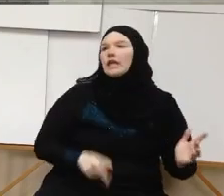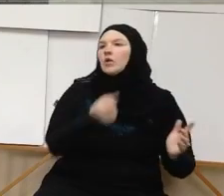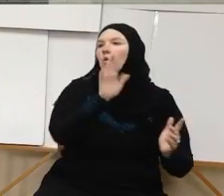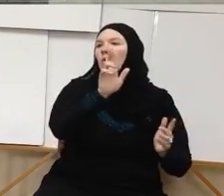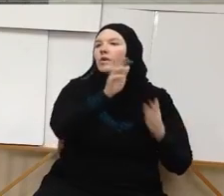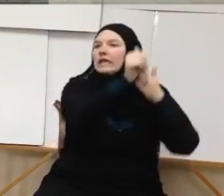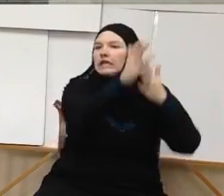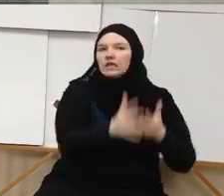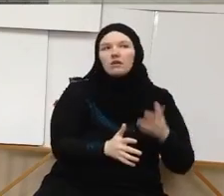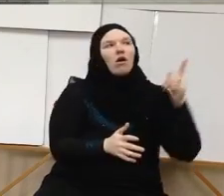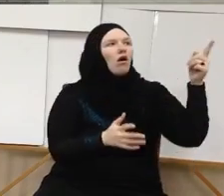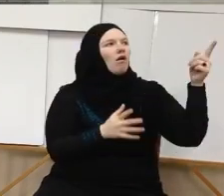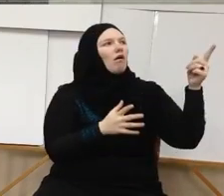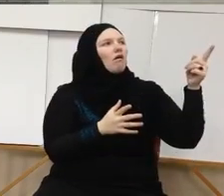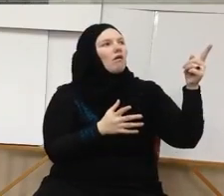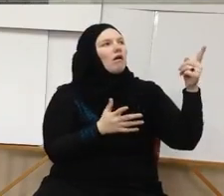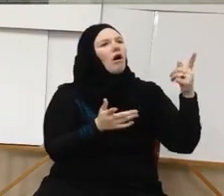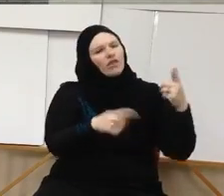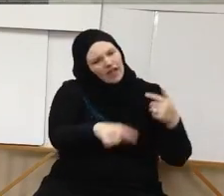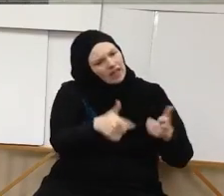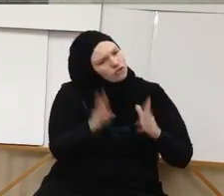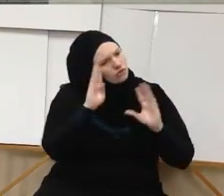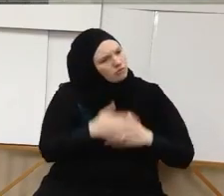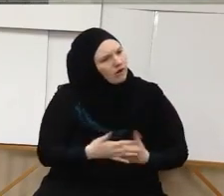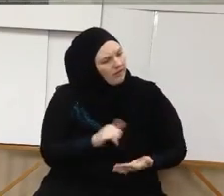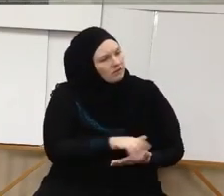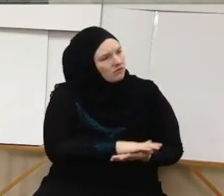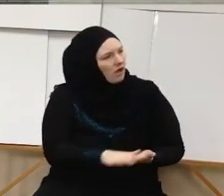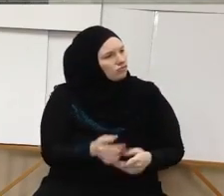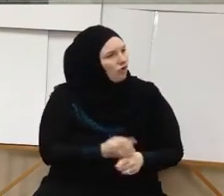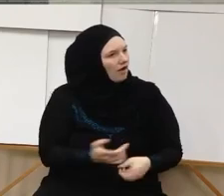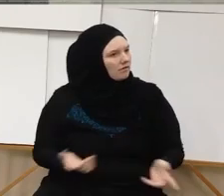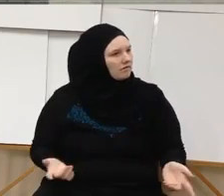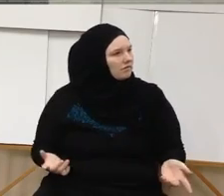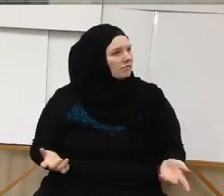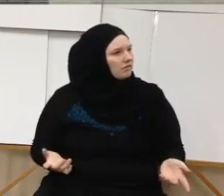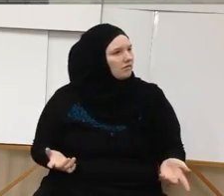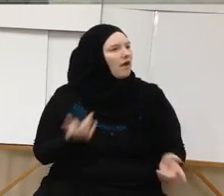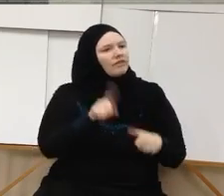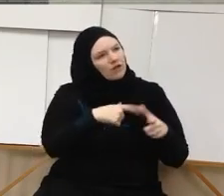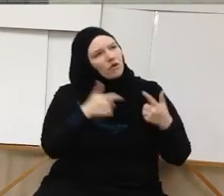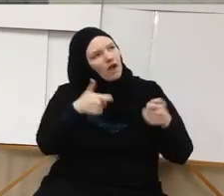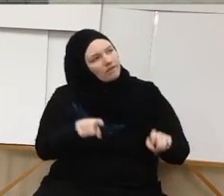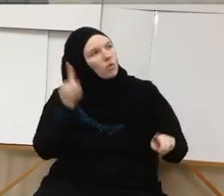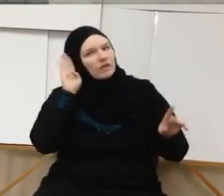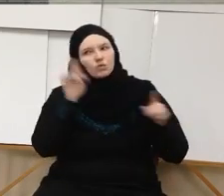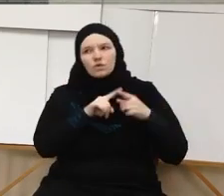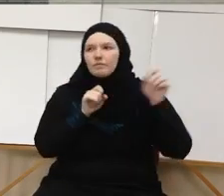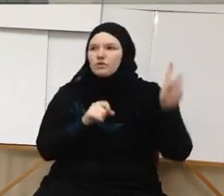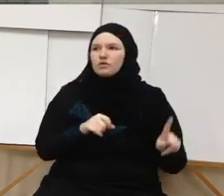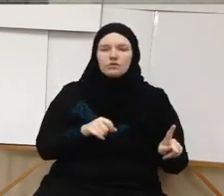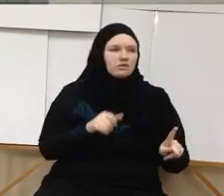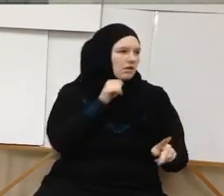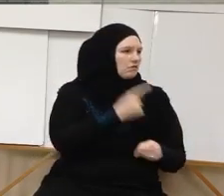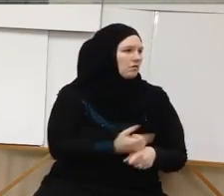so long as they let you pray, right, then you have to listen to them. مَا